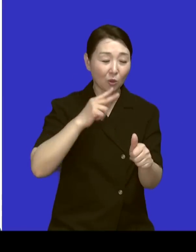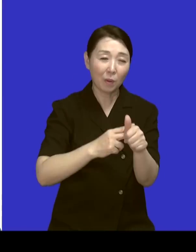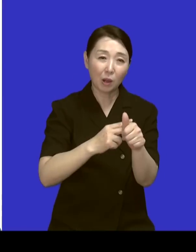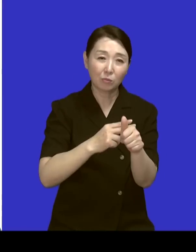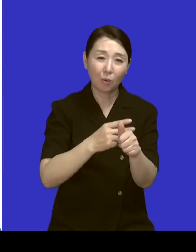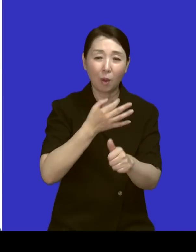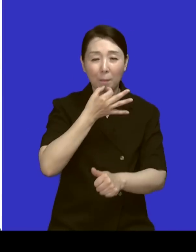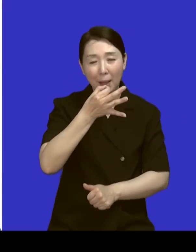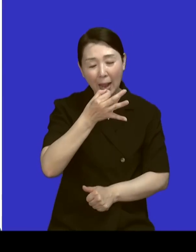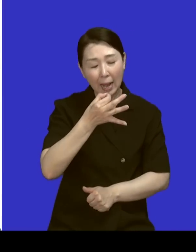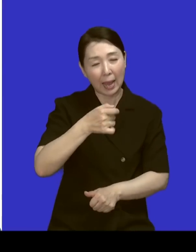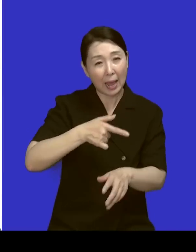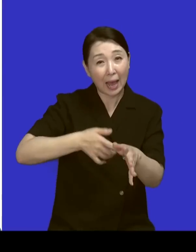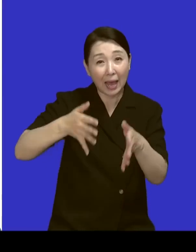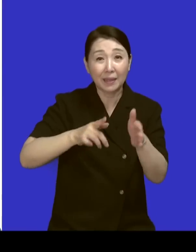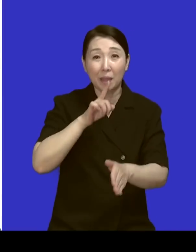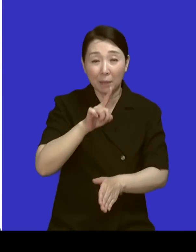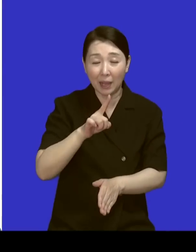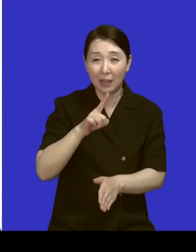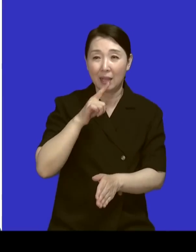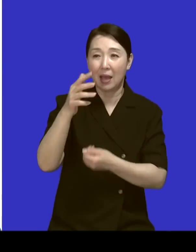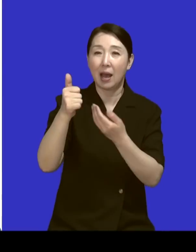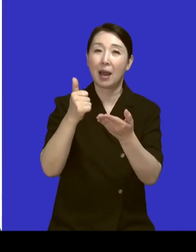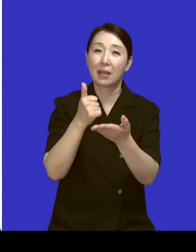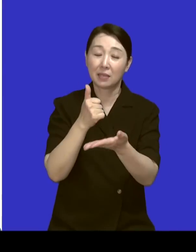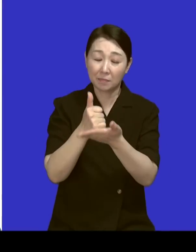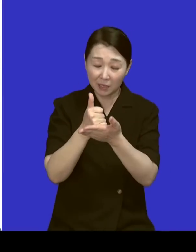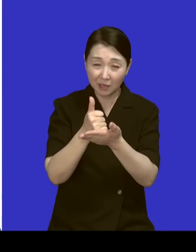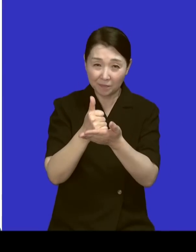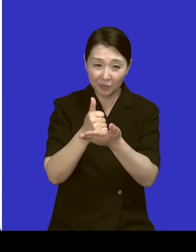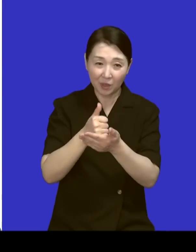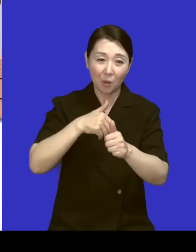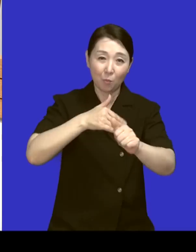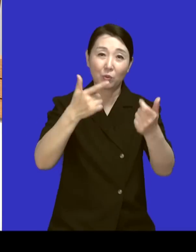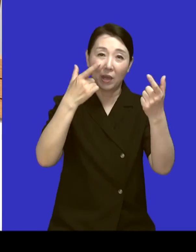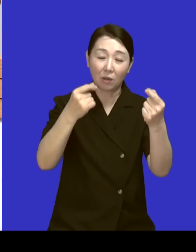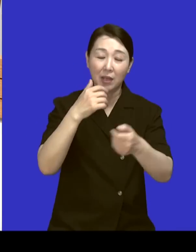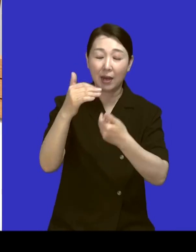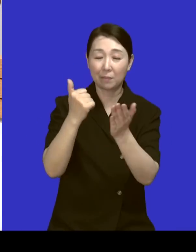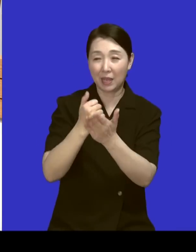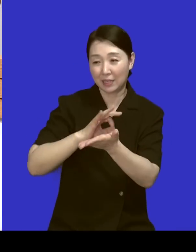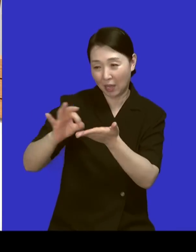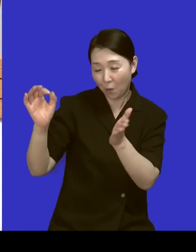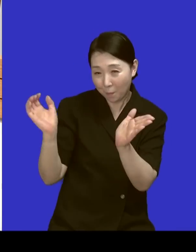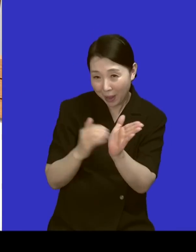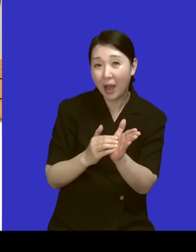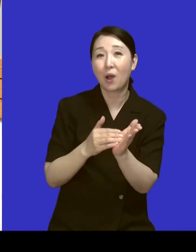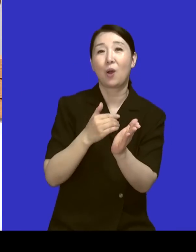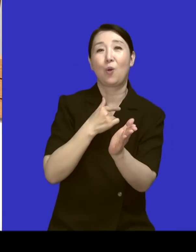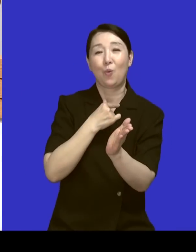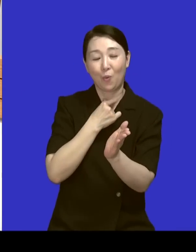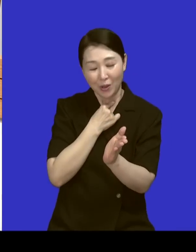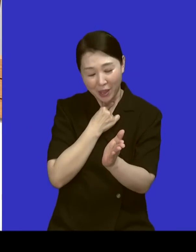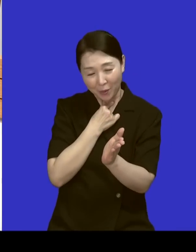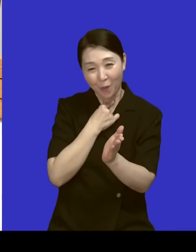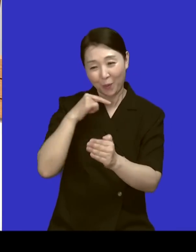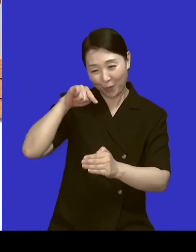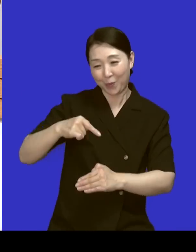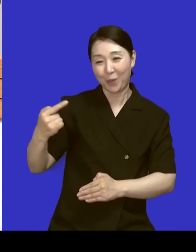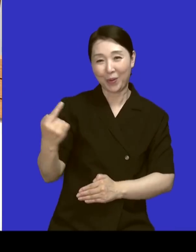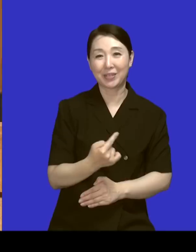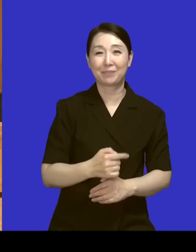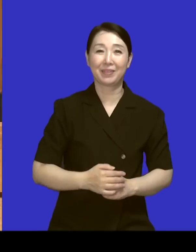네, 네. 근데 하나님을 전한 것처럼 저도 하나님이 쓰실 거라고 믿고 이렇게 나오게 되었습니다. 잘하셨습니다. 잘 나오셨습니다. 오늘 되게 편안하게 말씀하시면